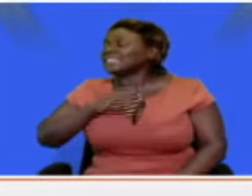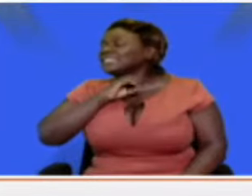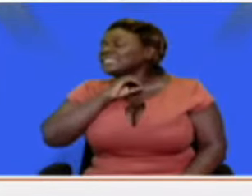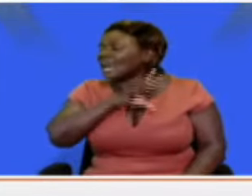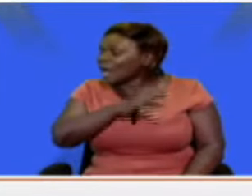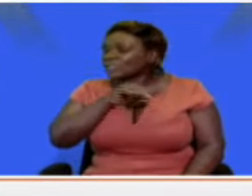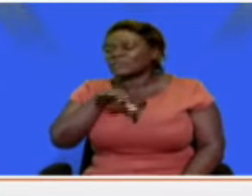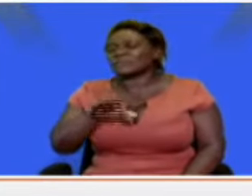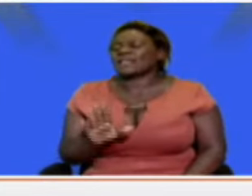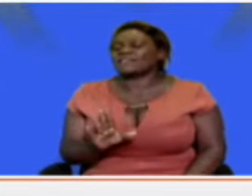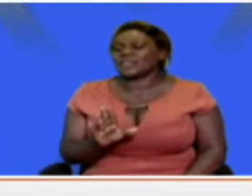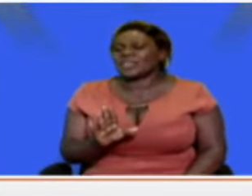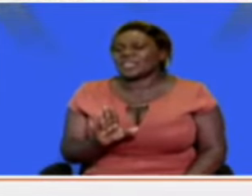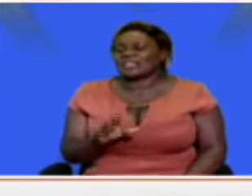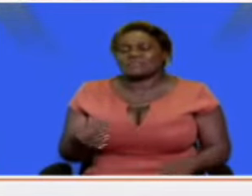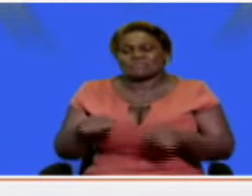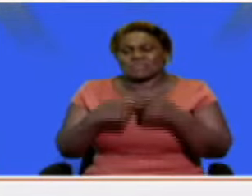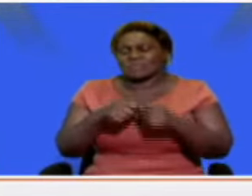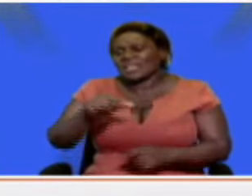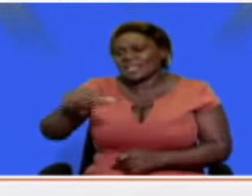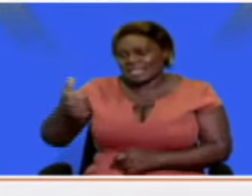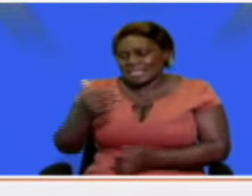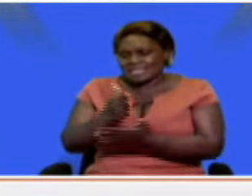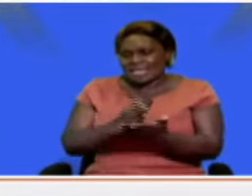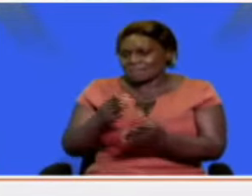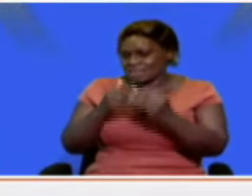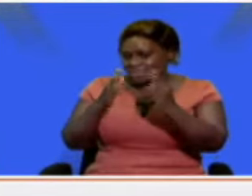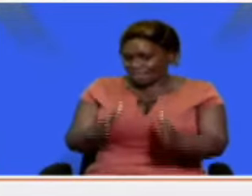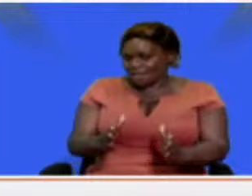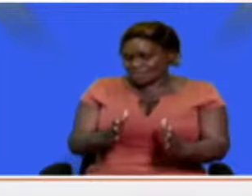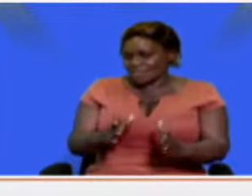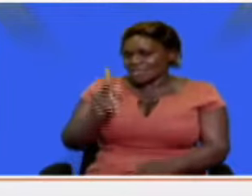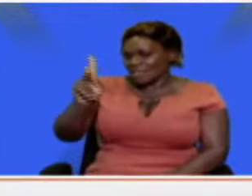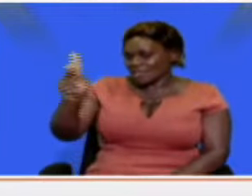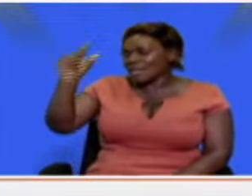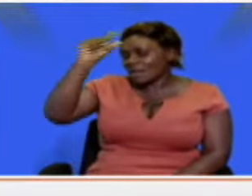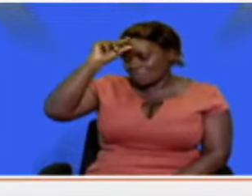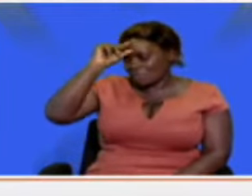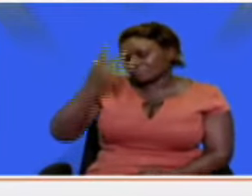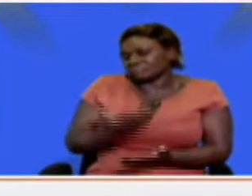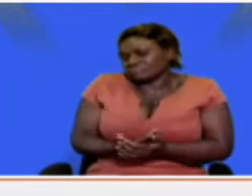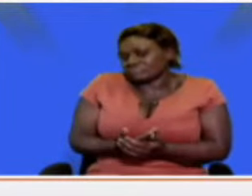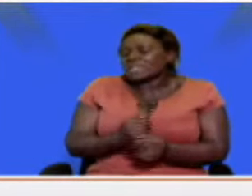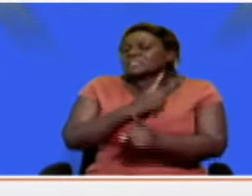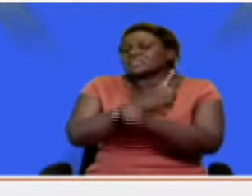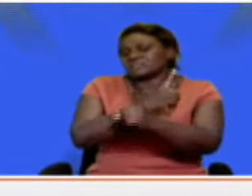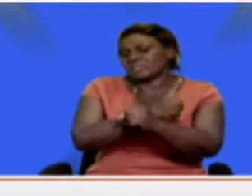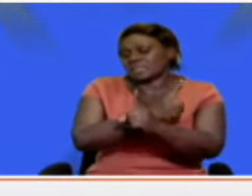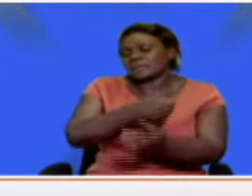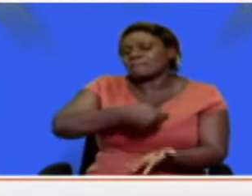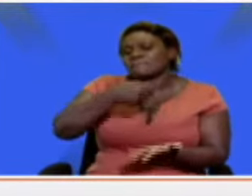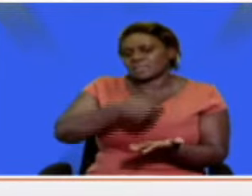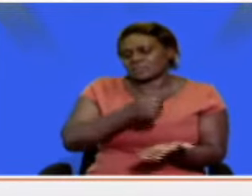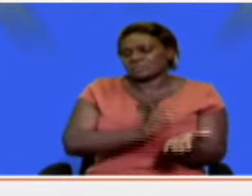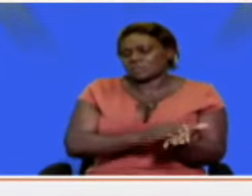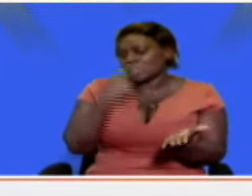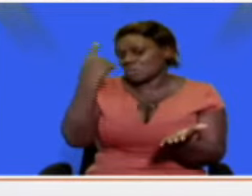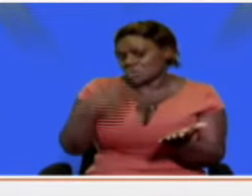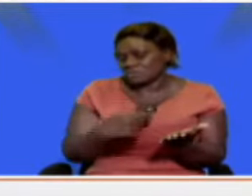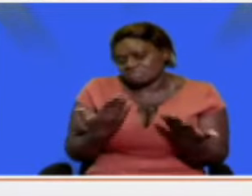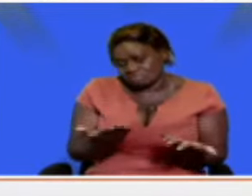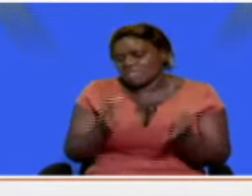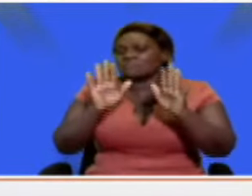kwa maana atatumaliza. Elsewhere, a section of leaders in the ruling Kenya Kwanza coalition defended the budget proposals, saying